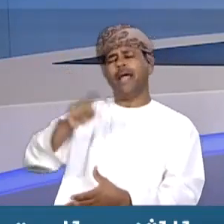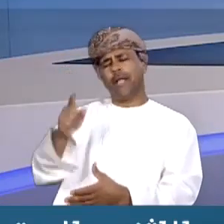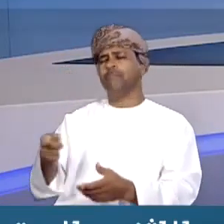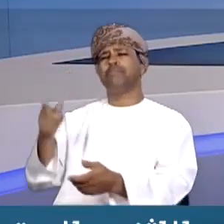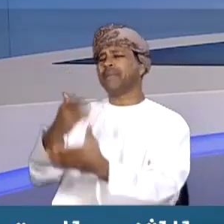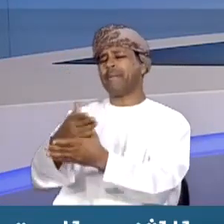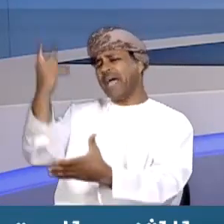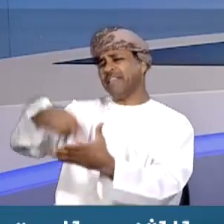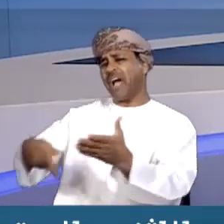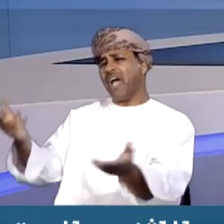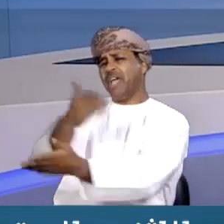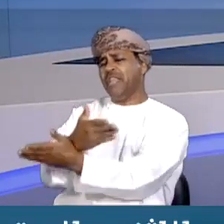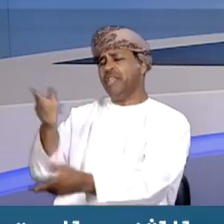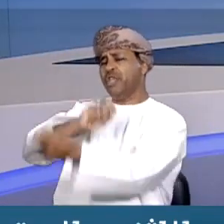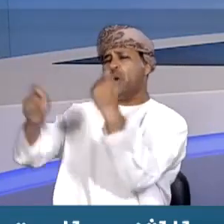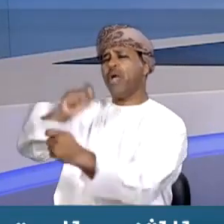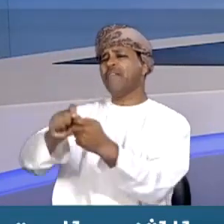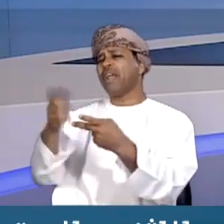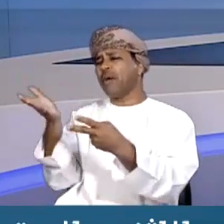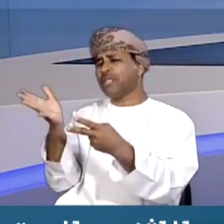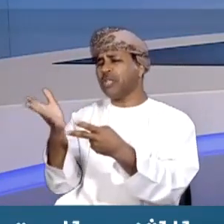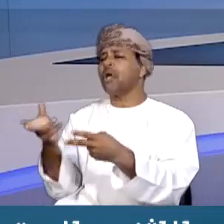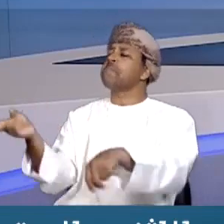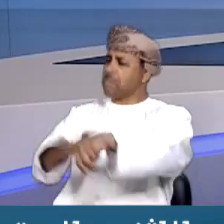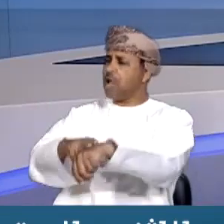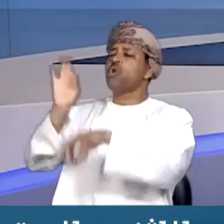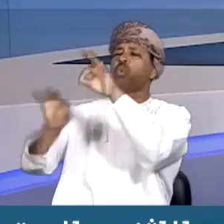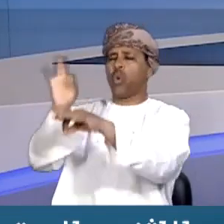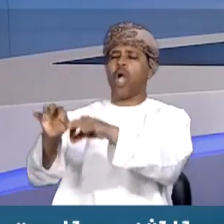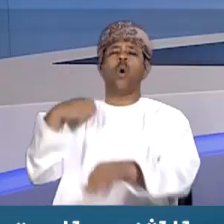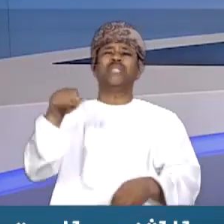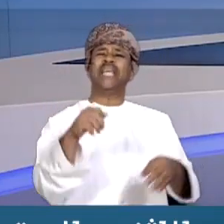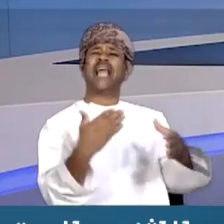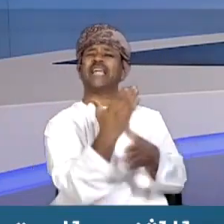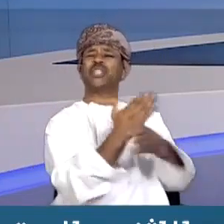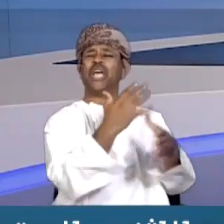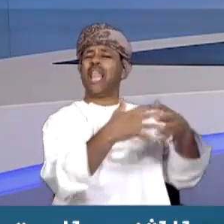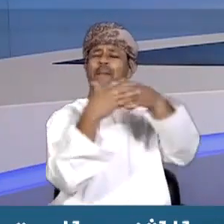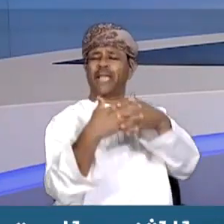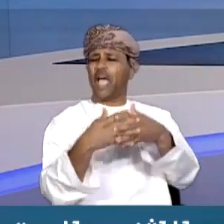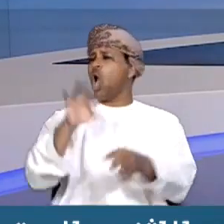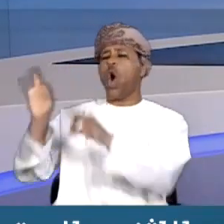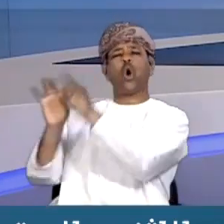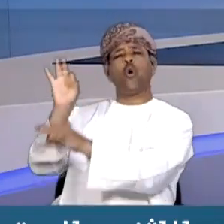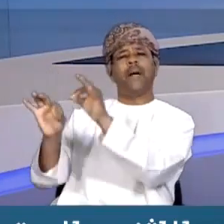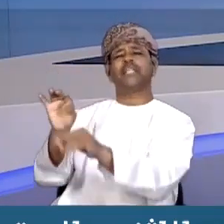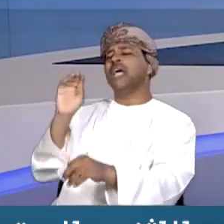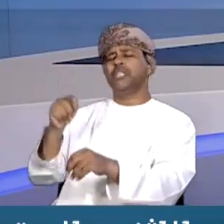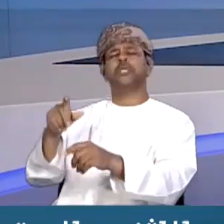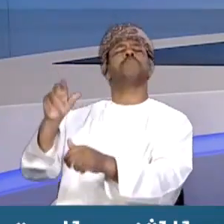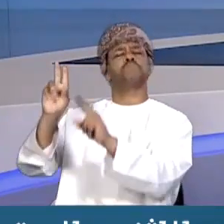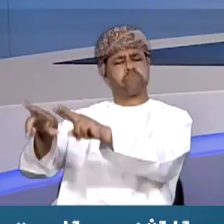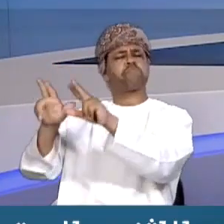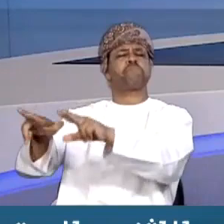النووي عام 2015. وقال وزير الخارجية الأمريكي مايك بومبيو أن العقوبات سوف تظل